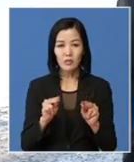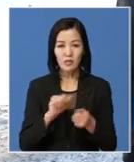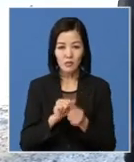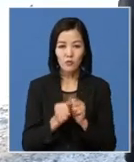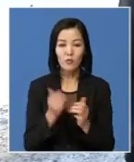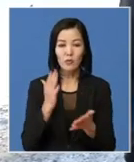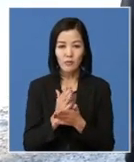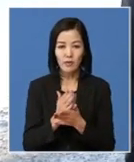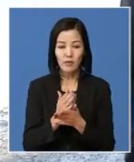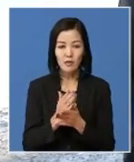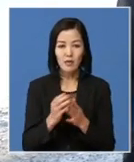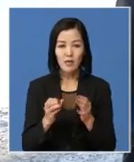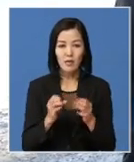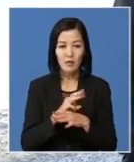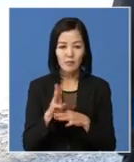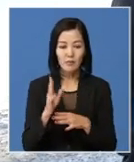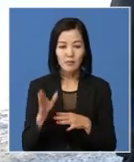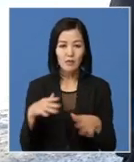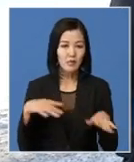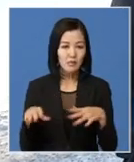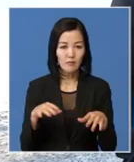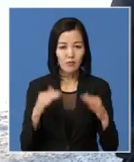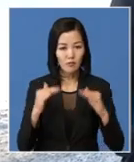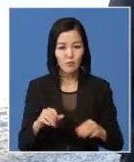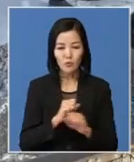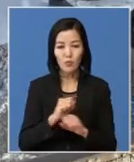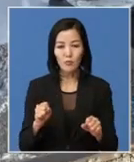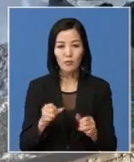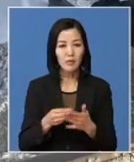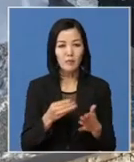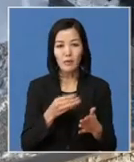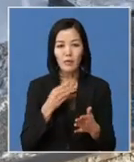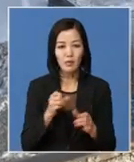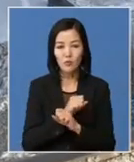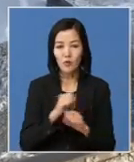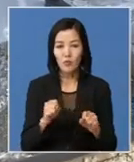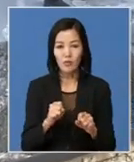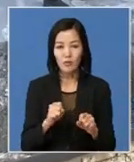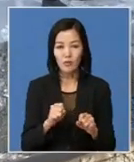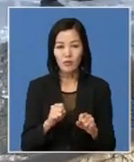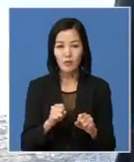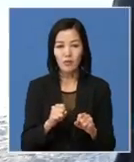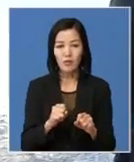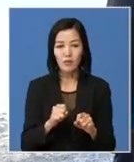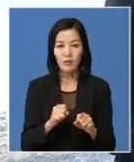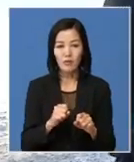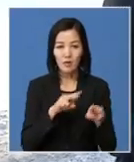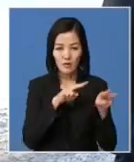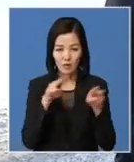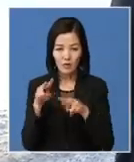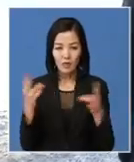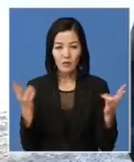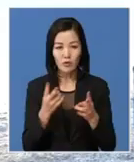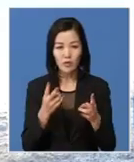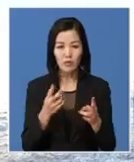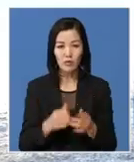бар. Но бірақ давай расслабляться етпеңдер, бағаны көтер жібермеңдер. Ол аяғасына ғой ажатар жасай салады. Қадағалап отырдыңдар, смотрите,